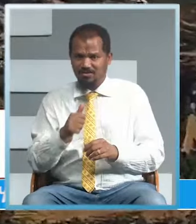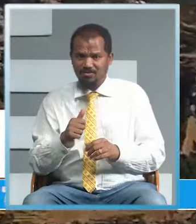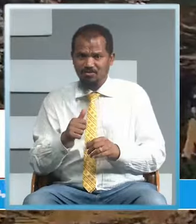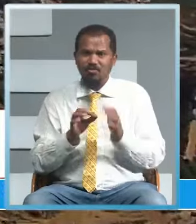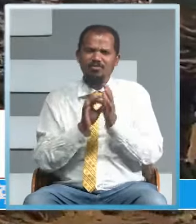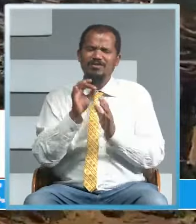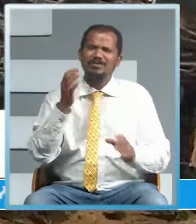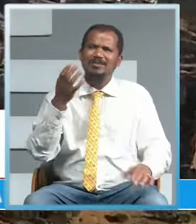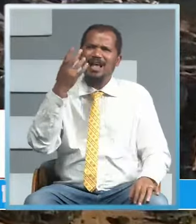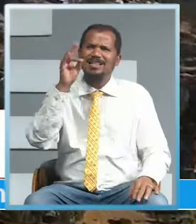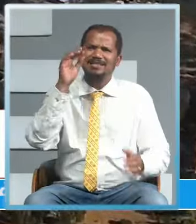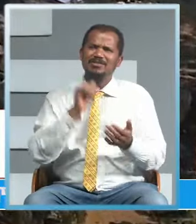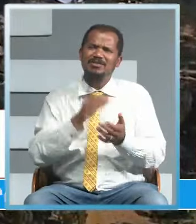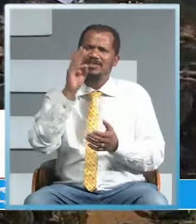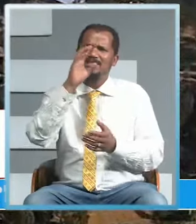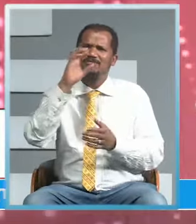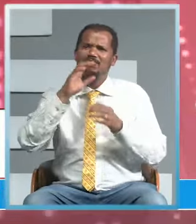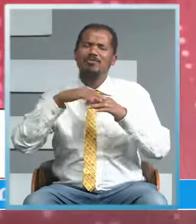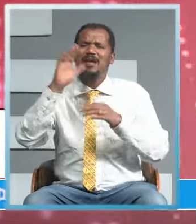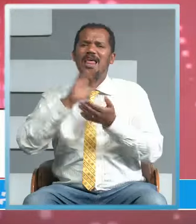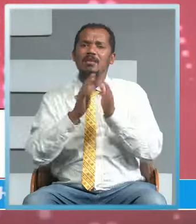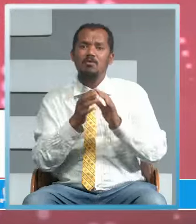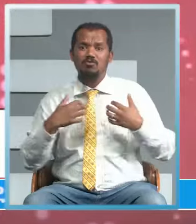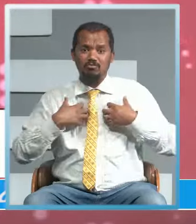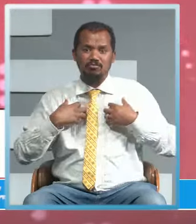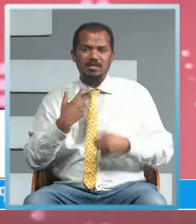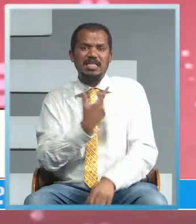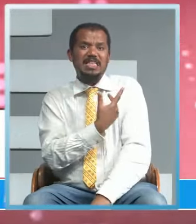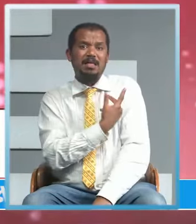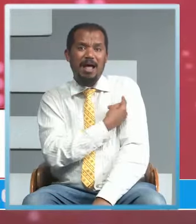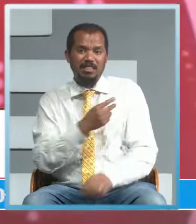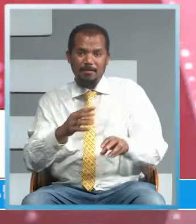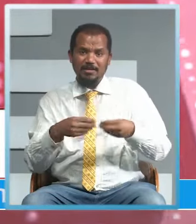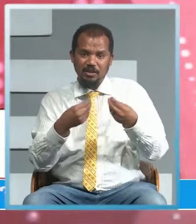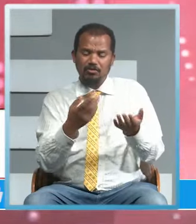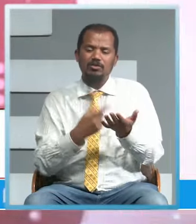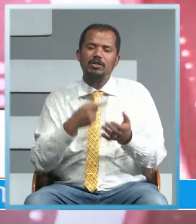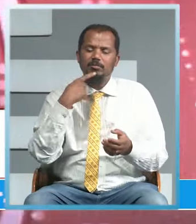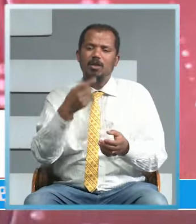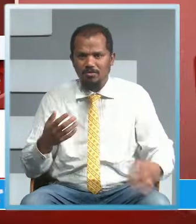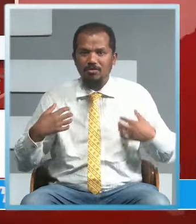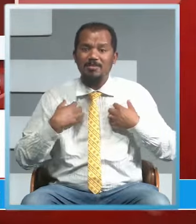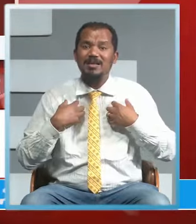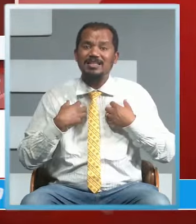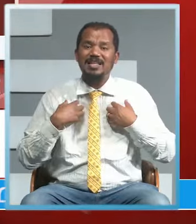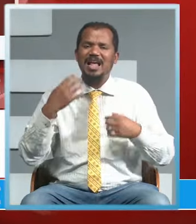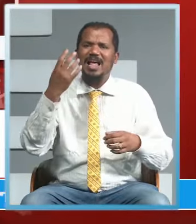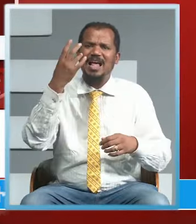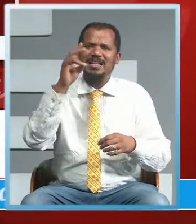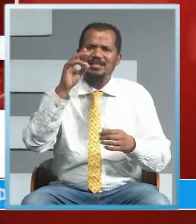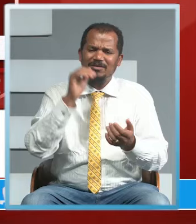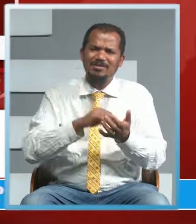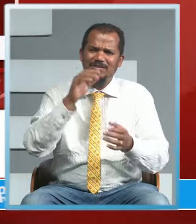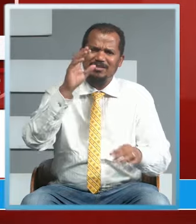ቁጥራቸው ከ17600 በላይ ለሚሆኑ እንስሳት ክትባት መሰጠቱን እንዲህ ሲሉም ይገልጻሉ። ለእንስሳት በኩል